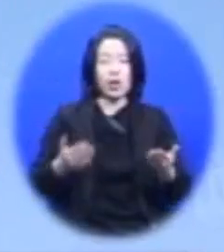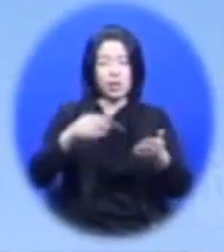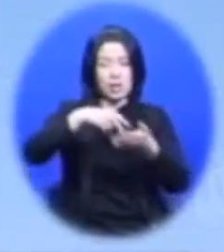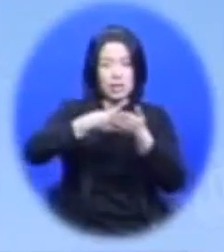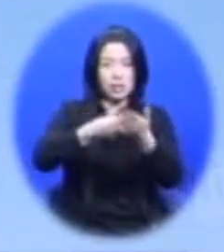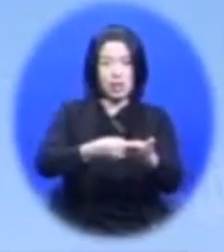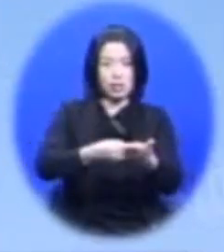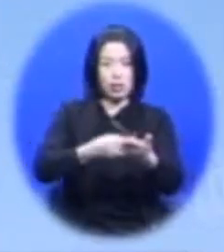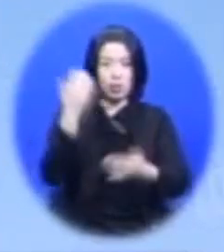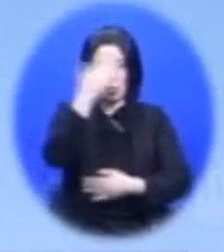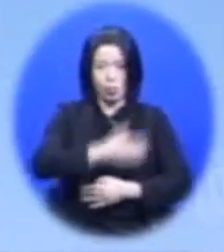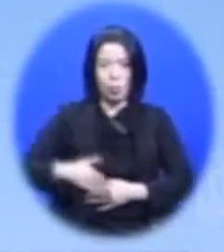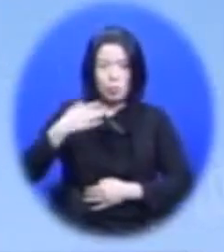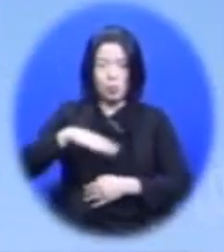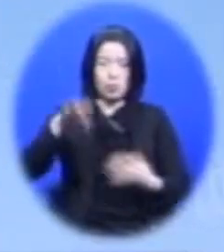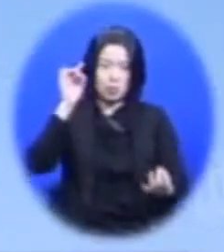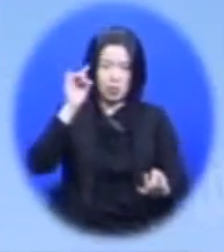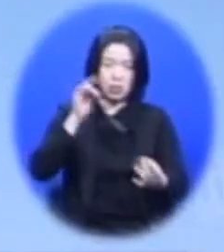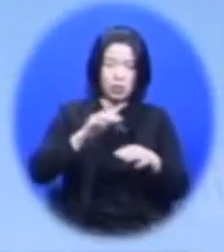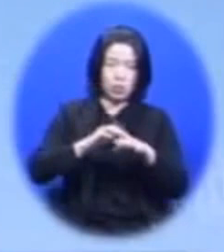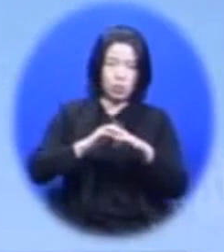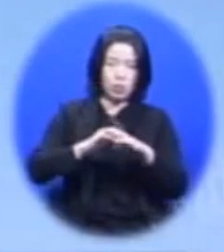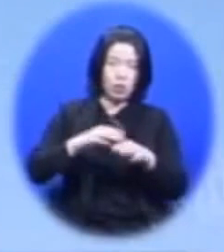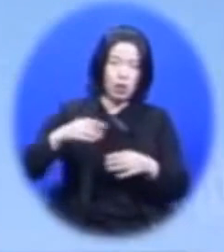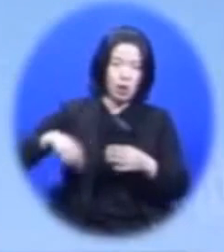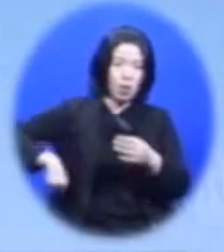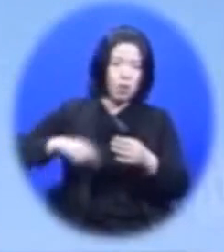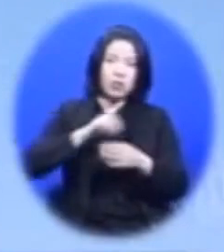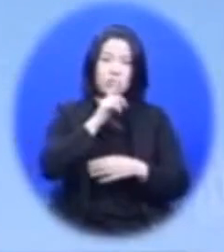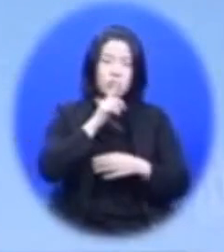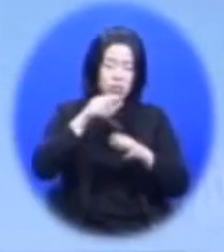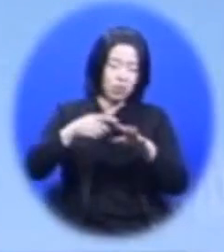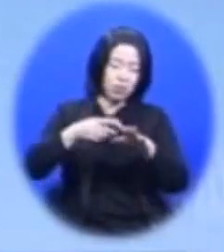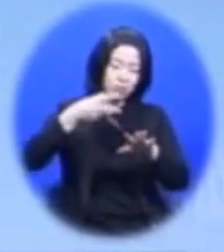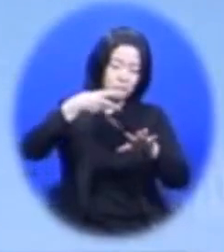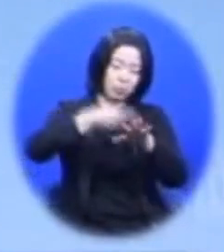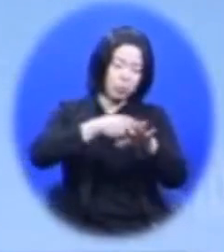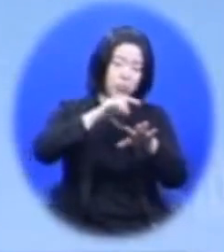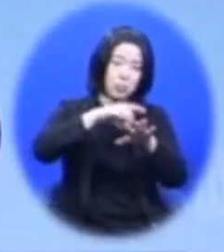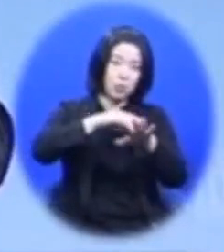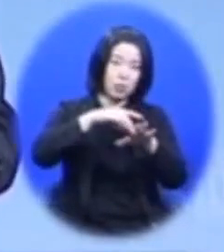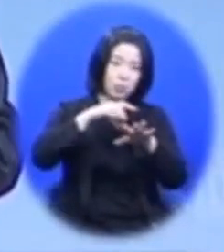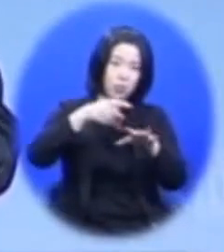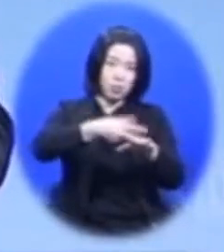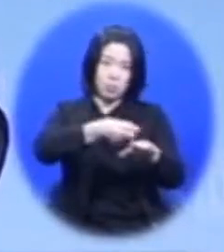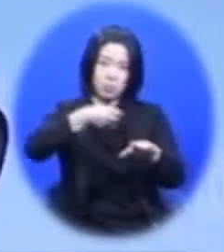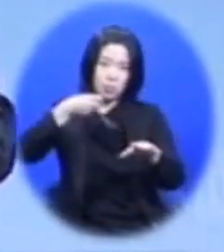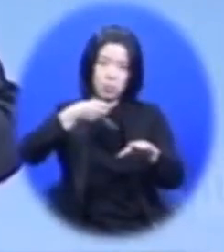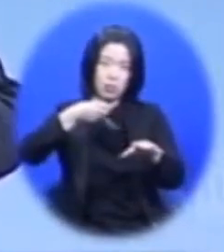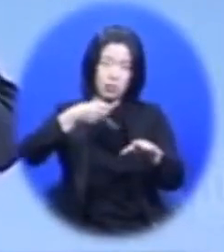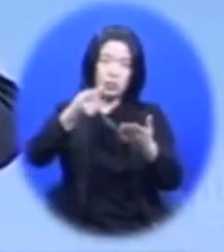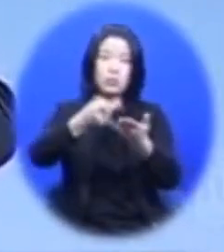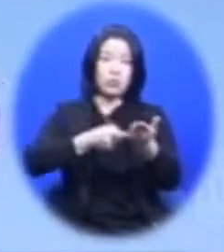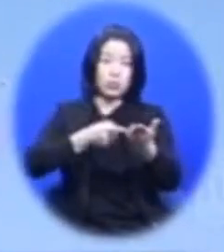하고 척추에 이제 구멍을 뚫고 거기서 이제 골수를 뽑아내는 그런 시술을 해야 되는데